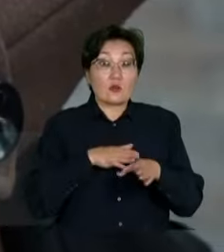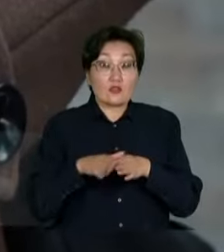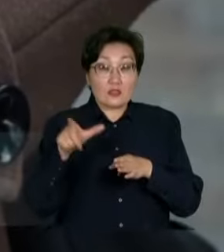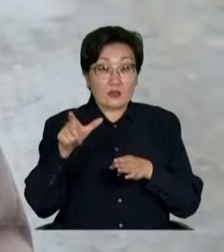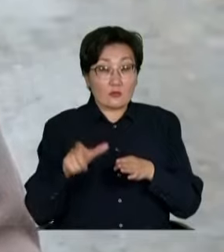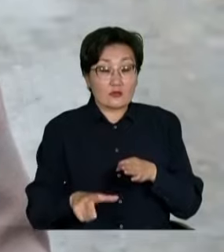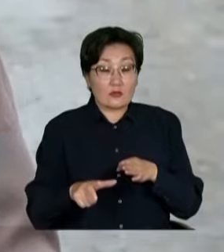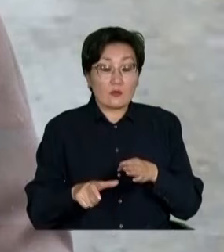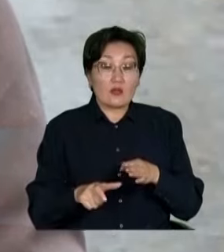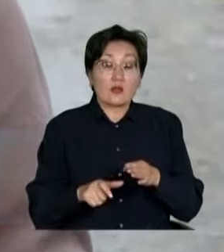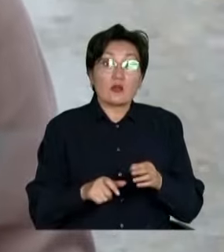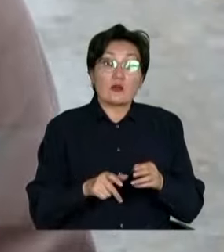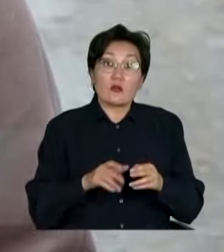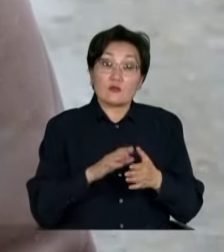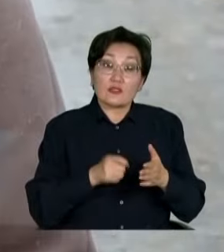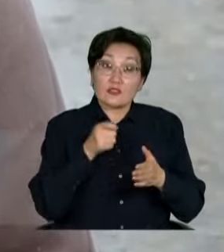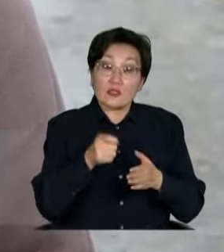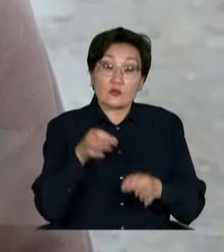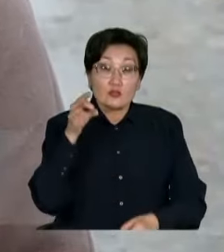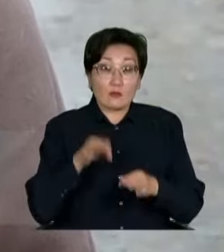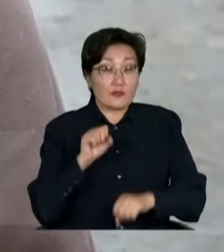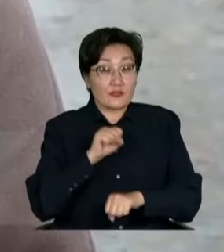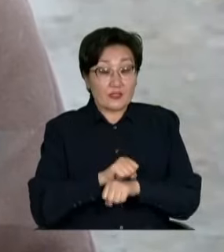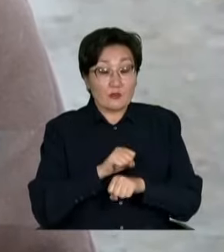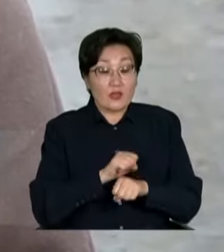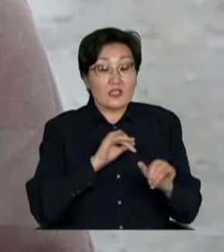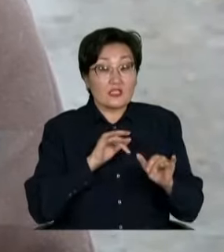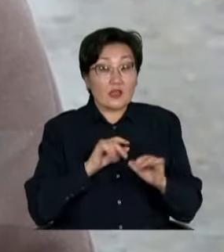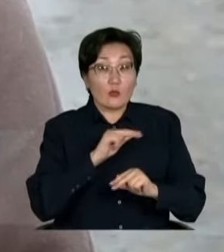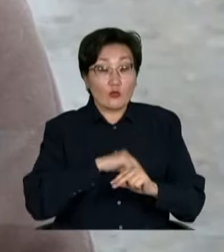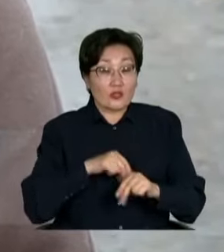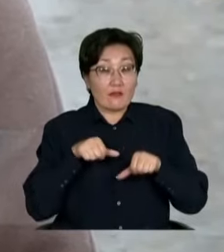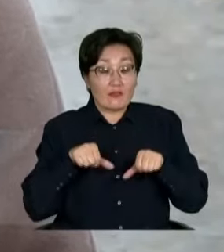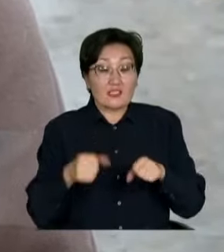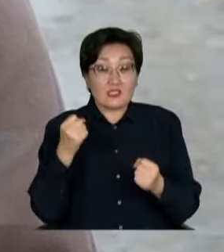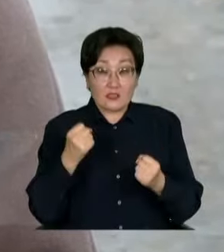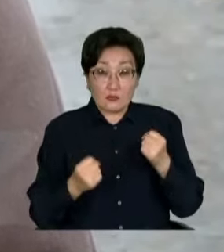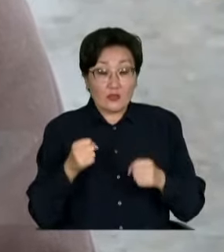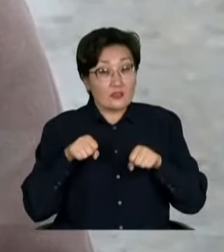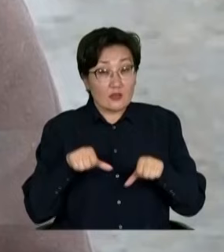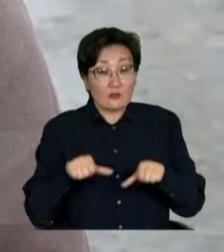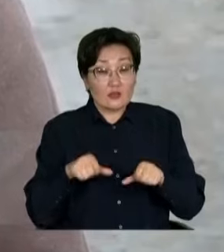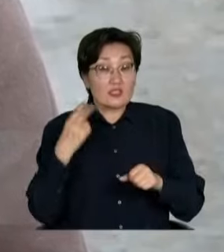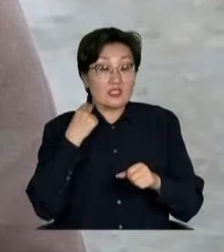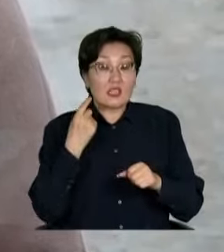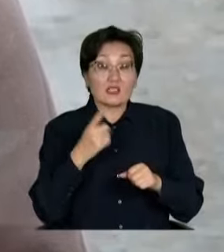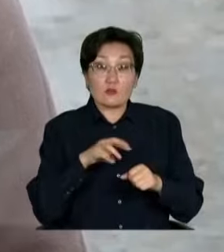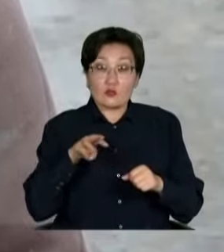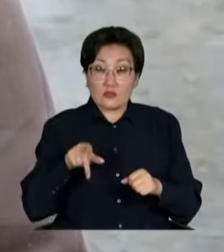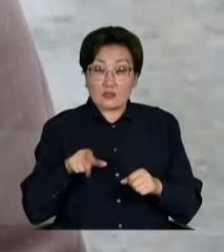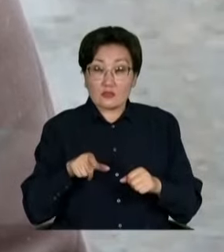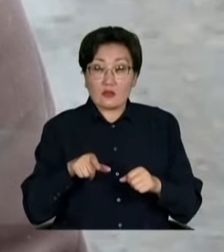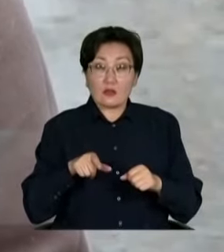обратилась в суд чтобы приостановили действия водительских прав задолженность составила миллион теньге